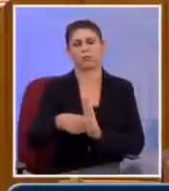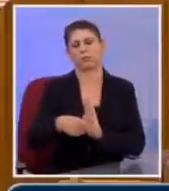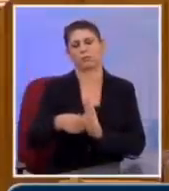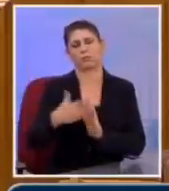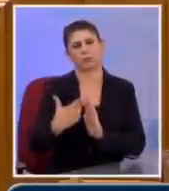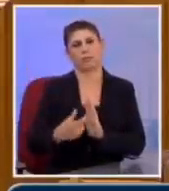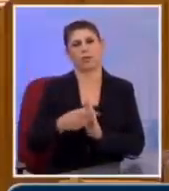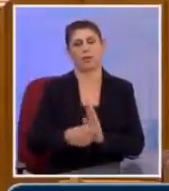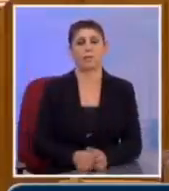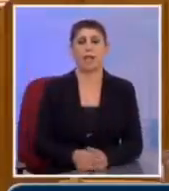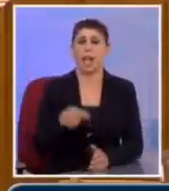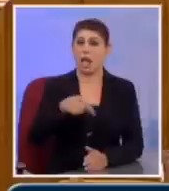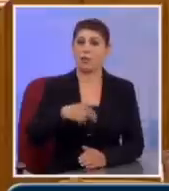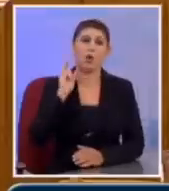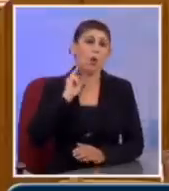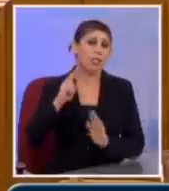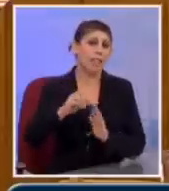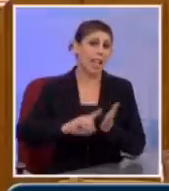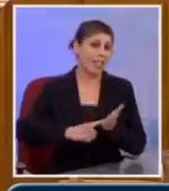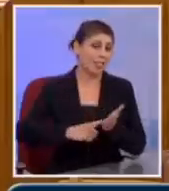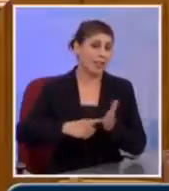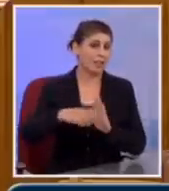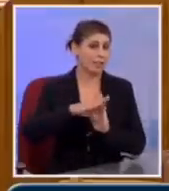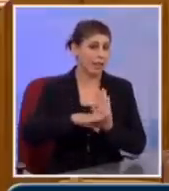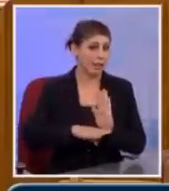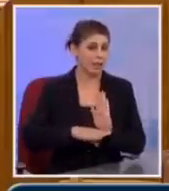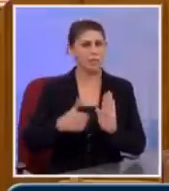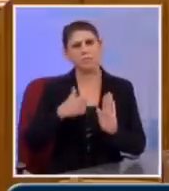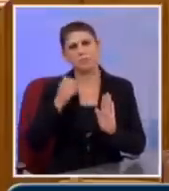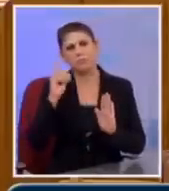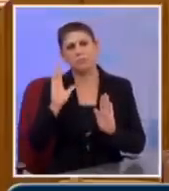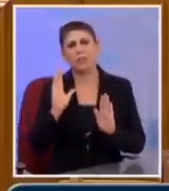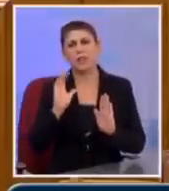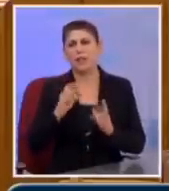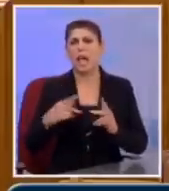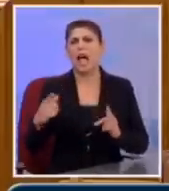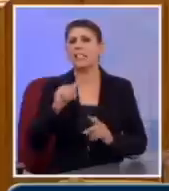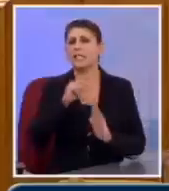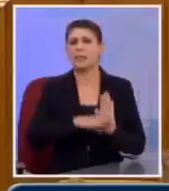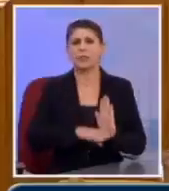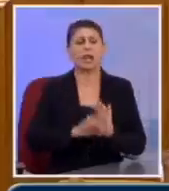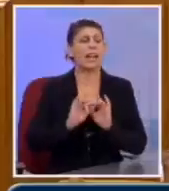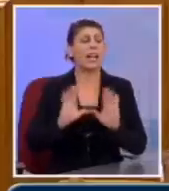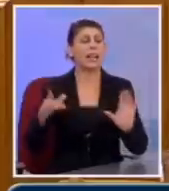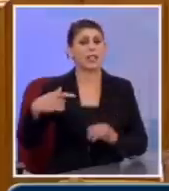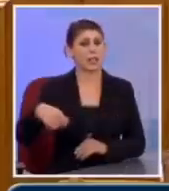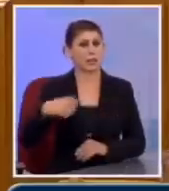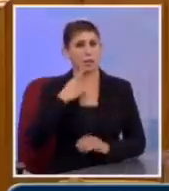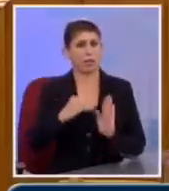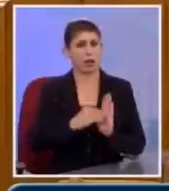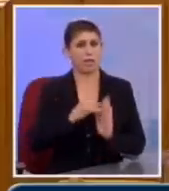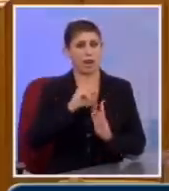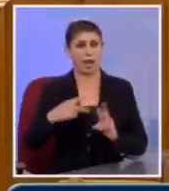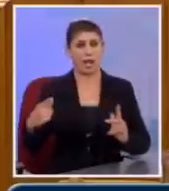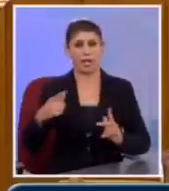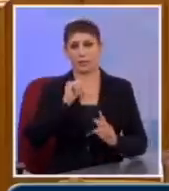διατάξεις μέσα στον κώδικα ηθαγένειας, που δεν τον θεώρησε αντισυνταγματικές κανένα δικαστήριο, που